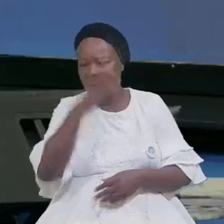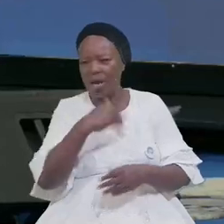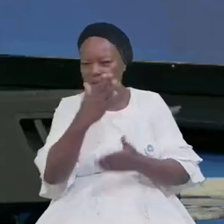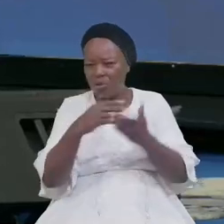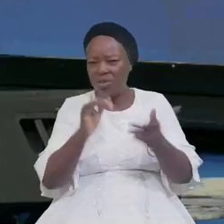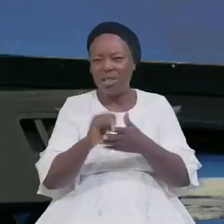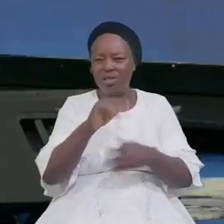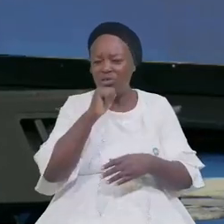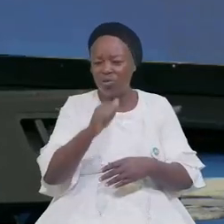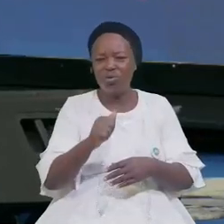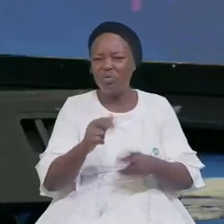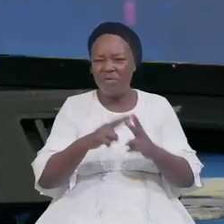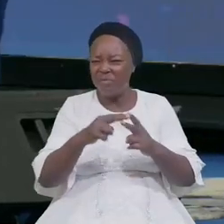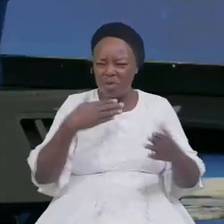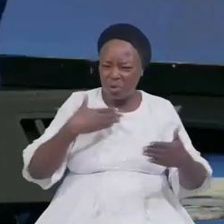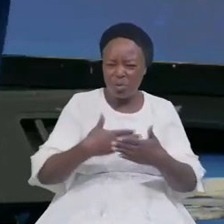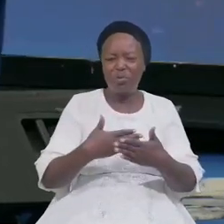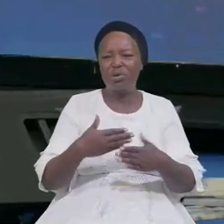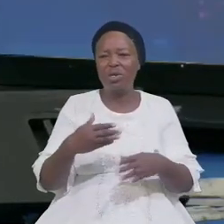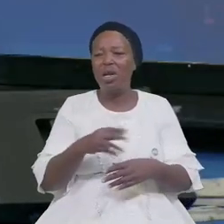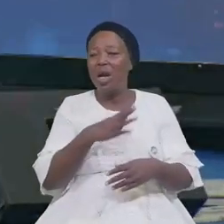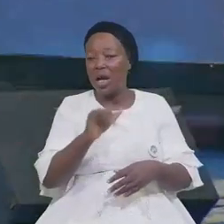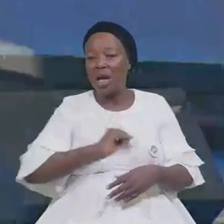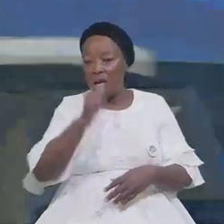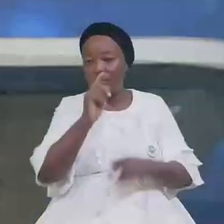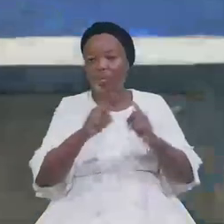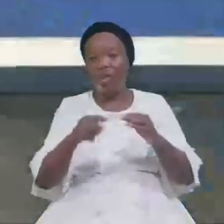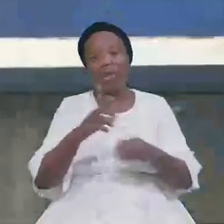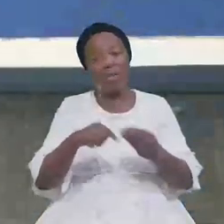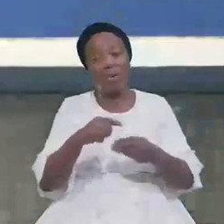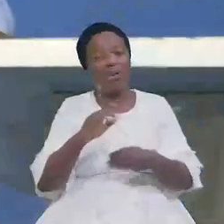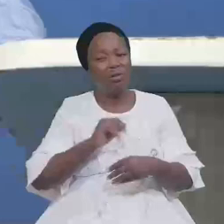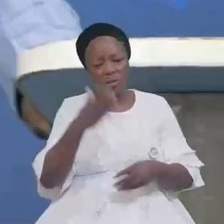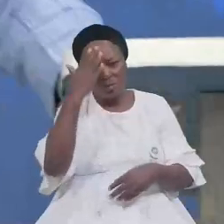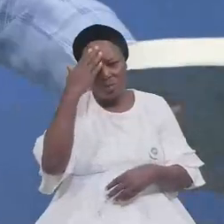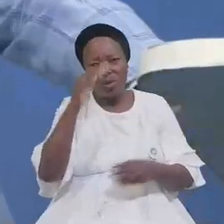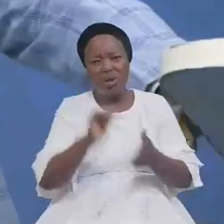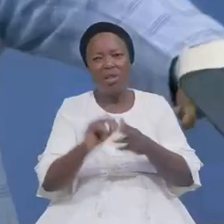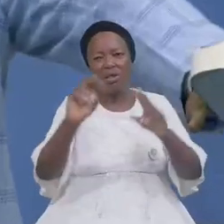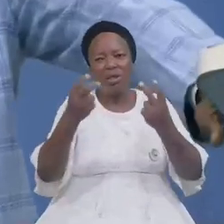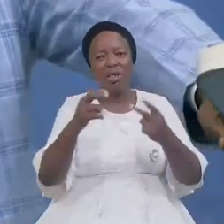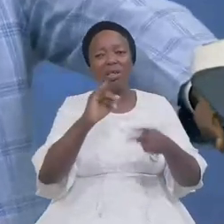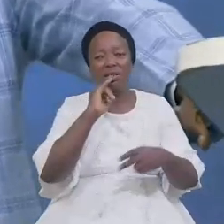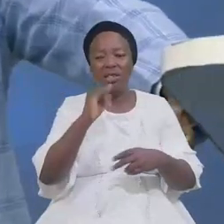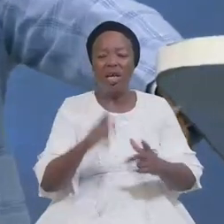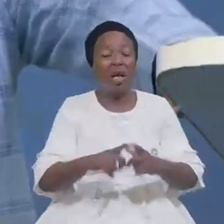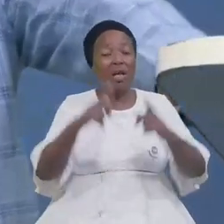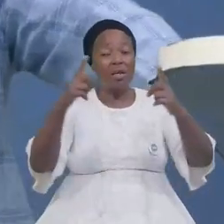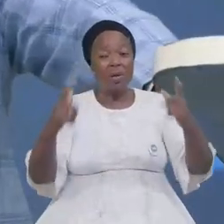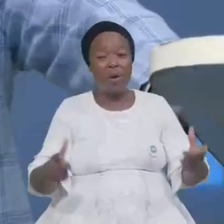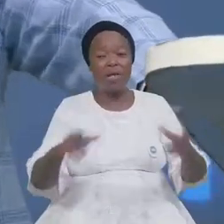pour quelque chose de familier et de non familier. Alors, nous parlons de